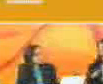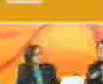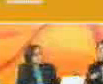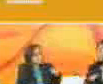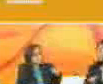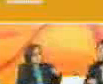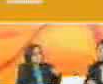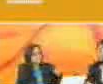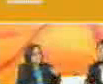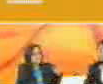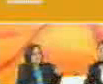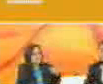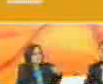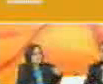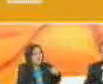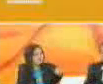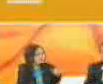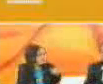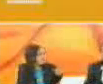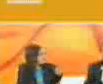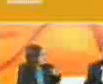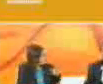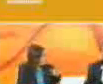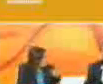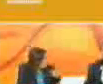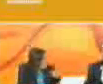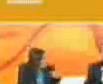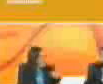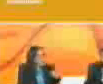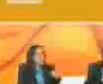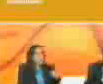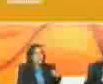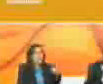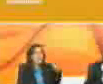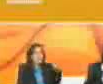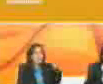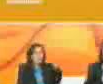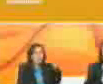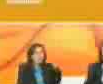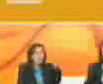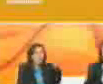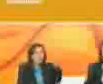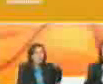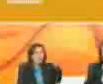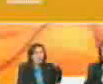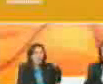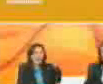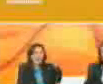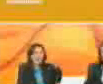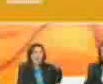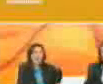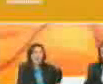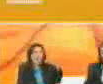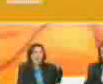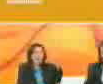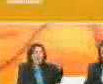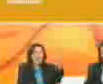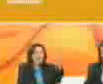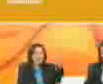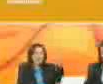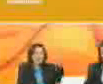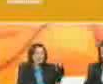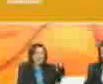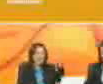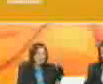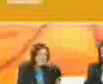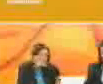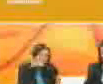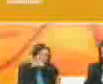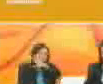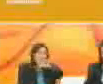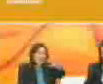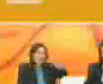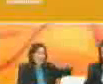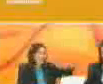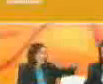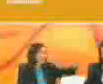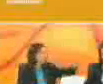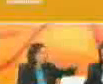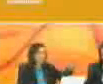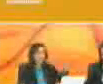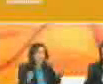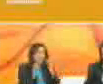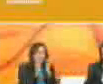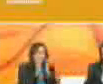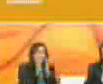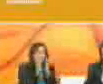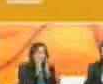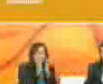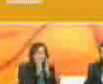ผ่าเข้าไป สมหญิงต้องการจะให้เกิดเรื่องก็เลยเมื่อวานนี้อรุณีเนี่ยหน้าเสียเลยเมื่อคุณสุเทพอธิบายด้วยคลิปที่ยาวกว่